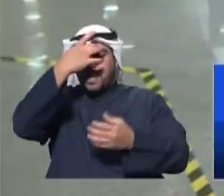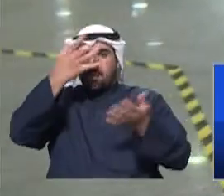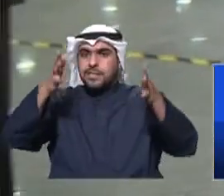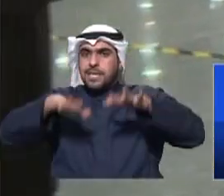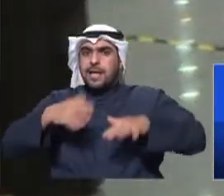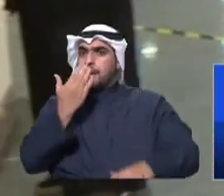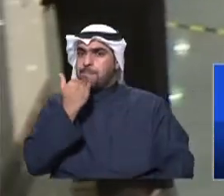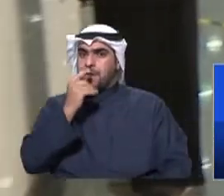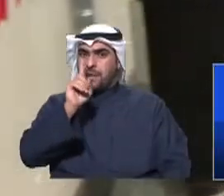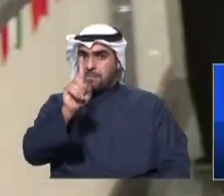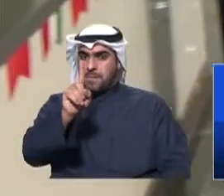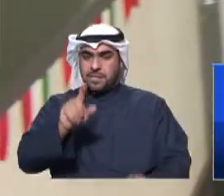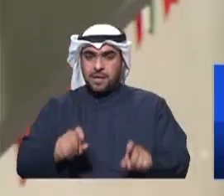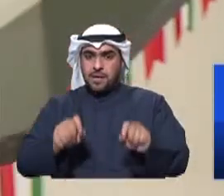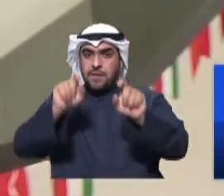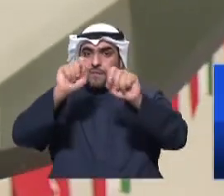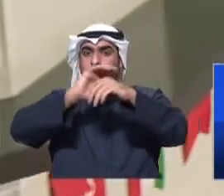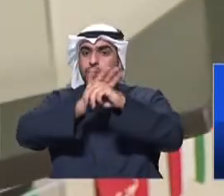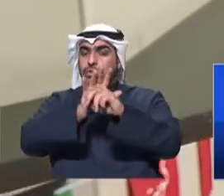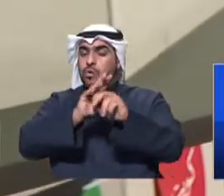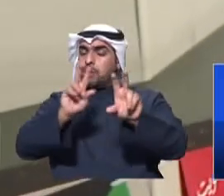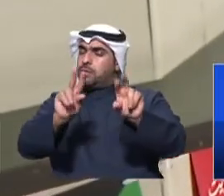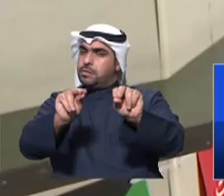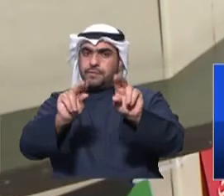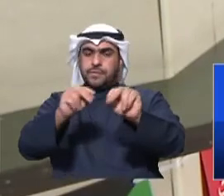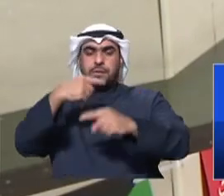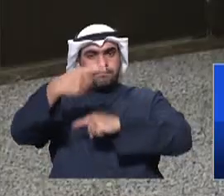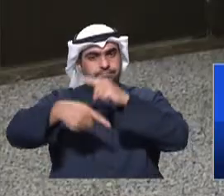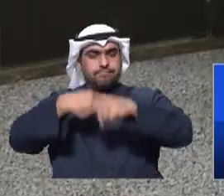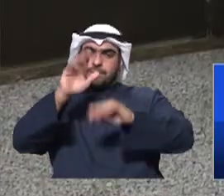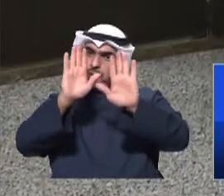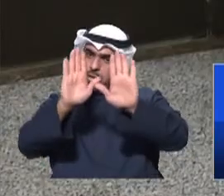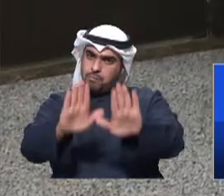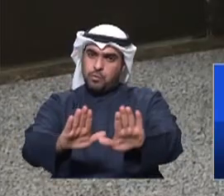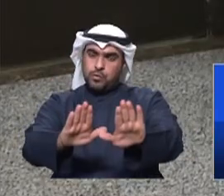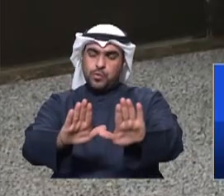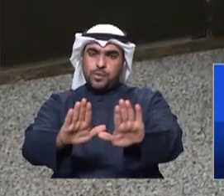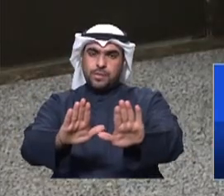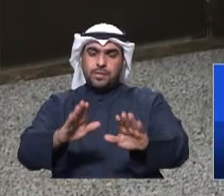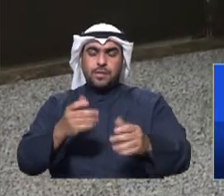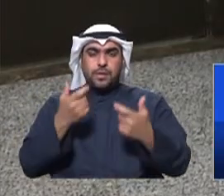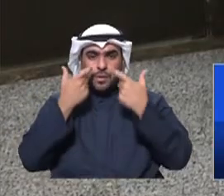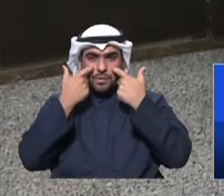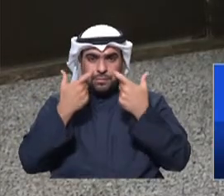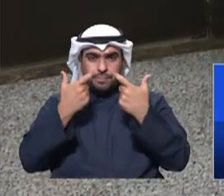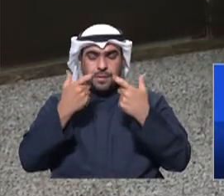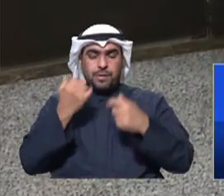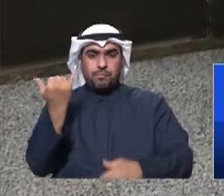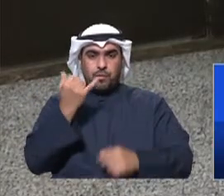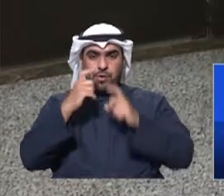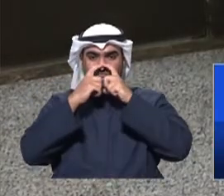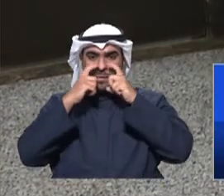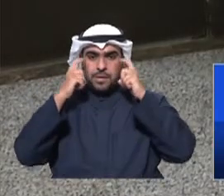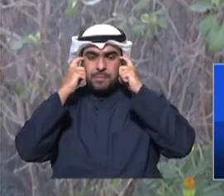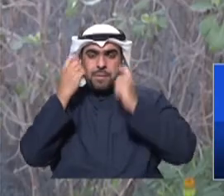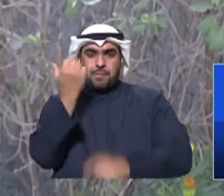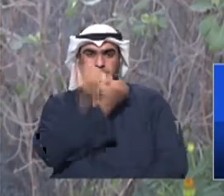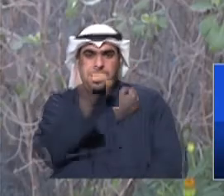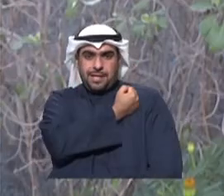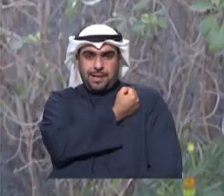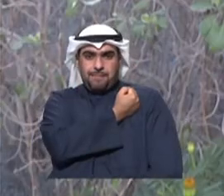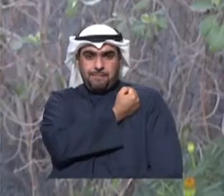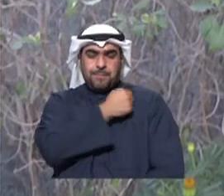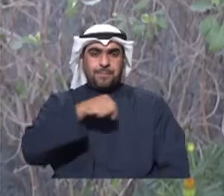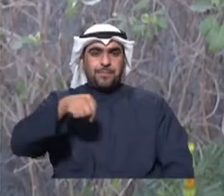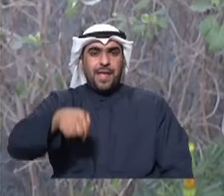يتوجب علينا التعايش معه من خلال الالتزام بالتدابير الوقائية وتلقي الجرعة الثالثة.